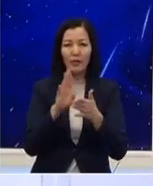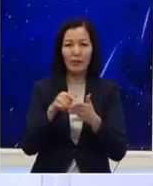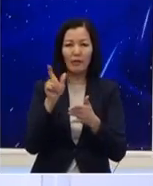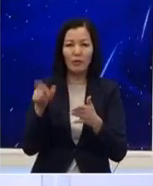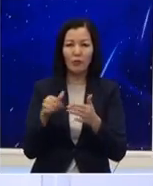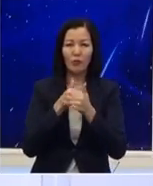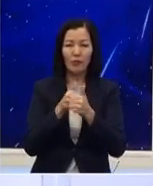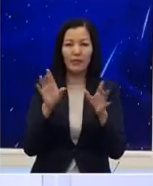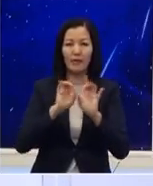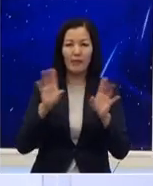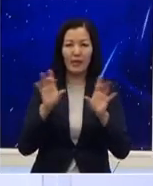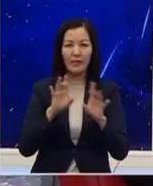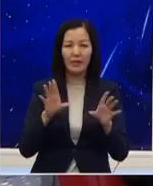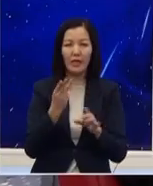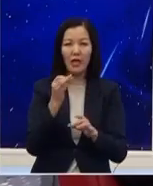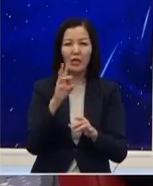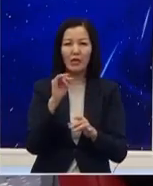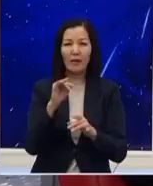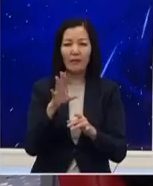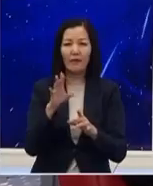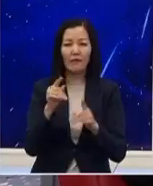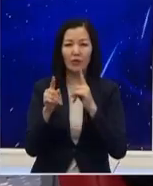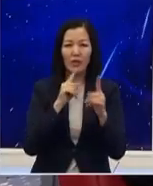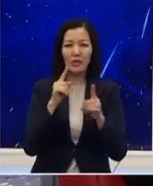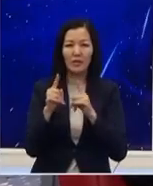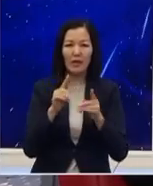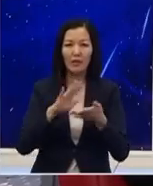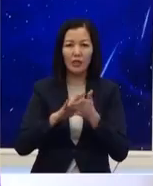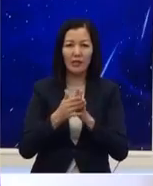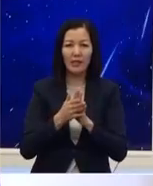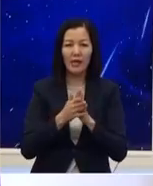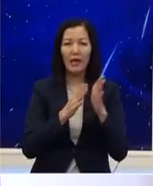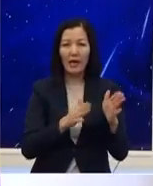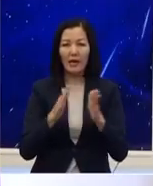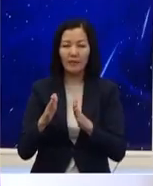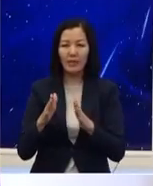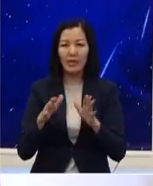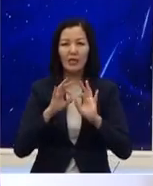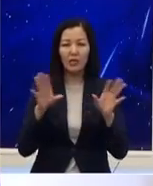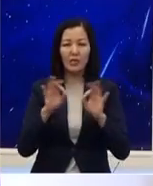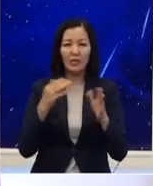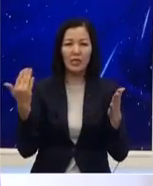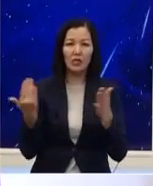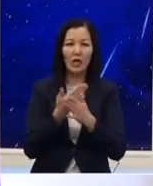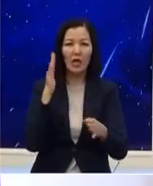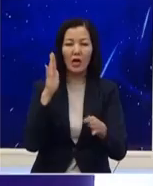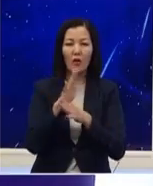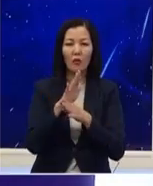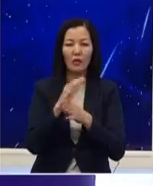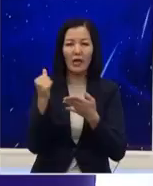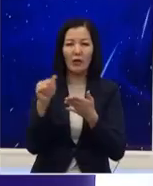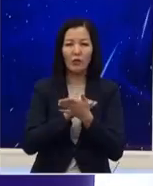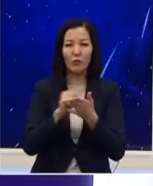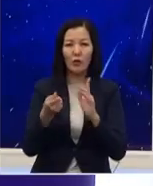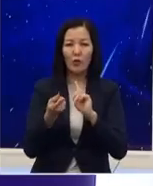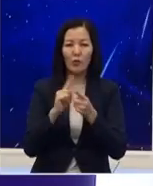орынбасары баяндап берді. Асхат Шәдәпиев баспасөз жиынында аймақтағы жағдай қалыпты екенін жеткізді. Жаңа қаулыдағы өзгерістер